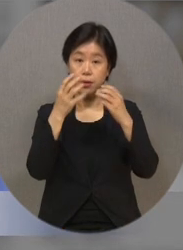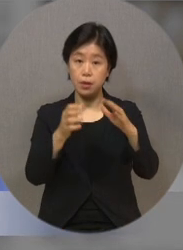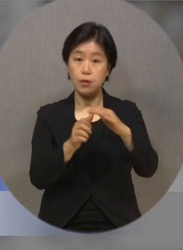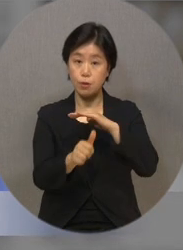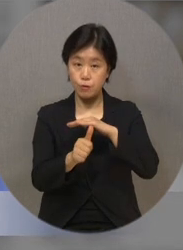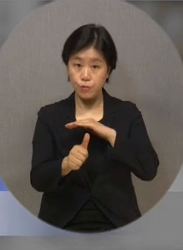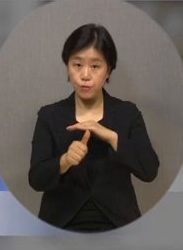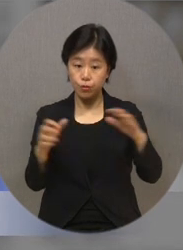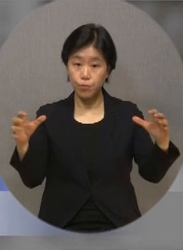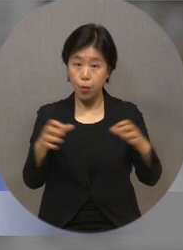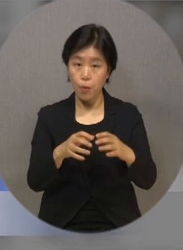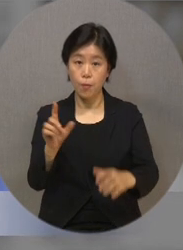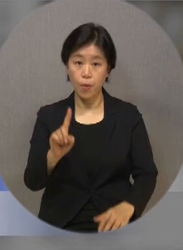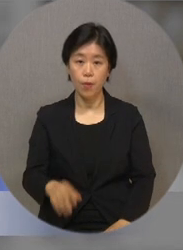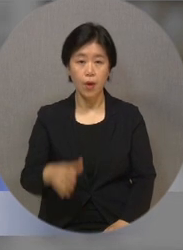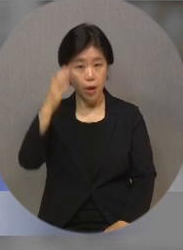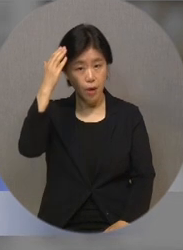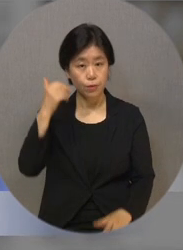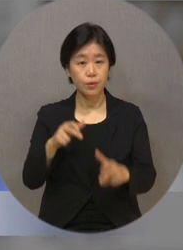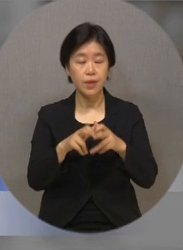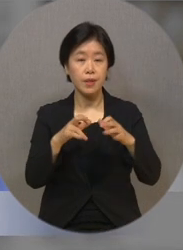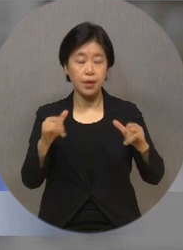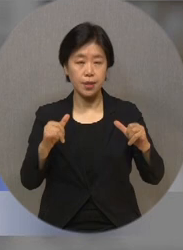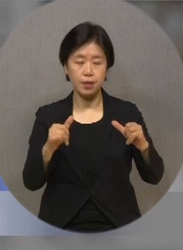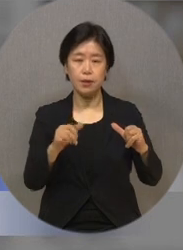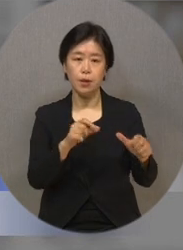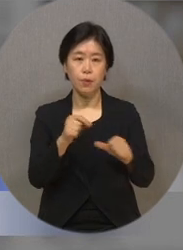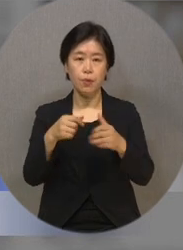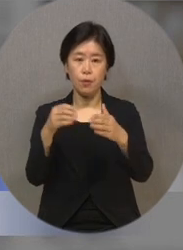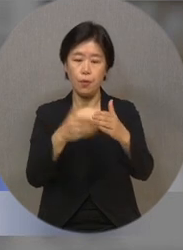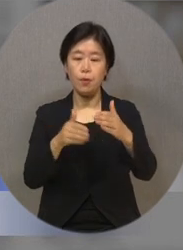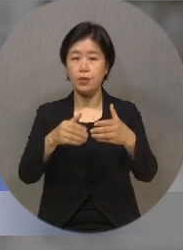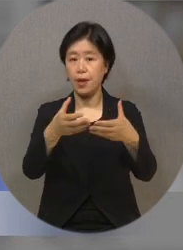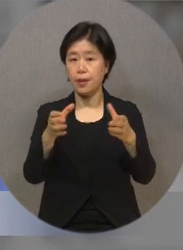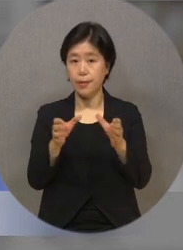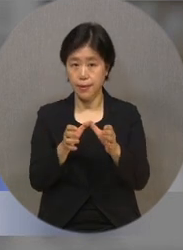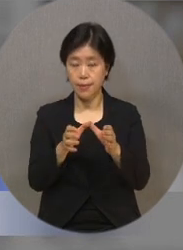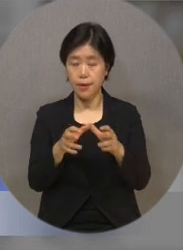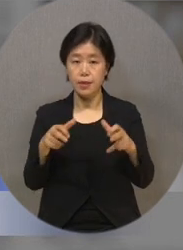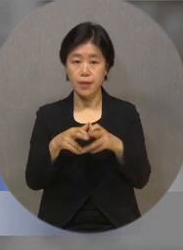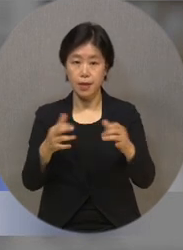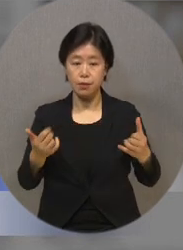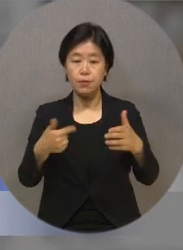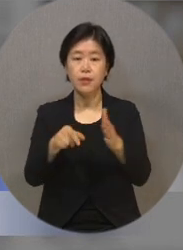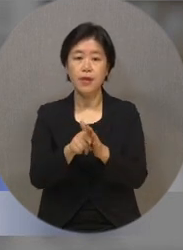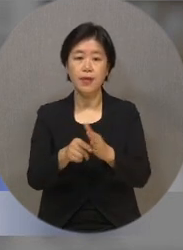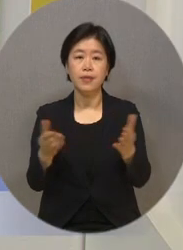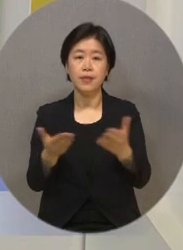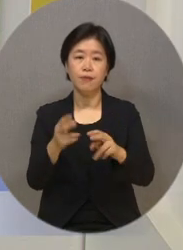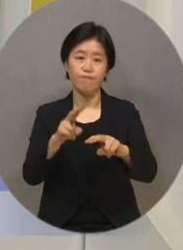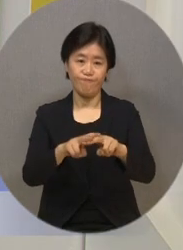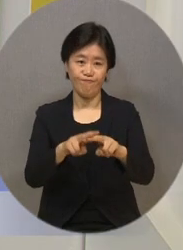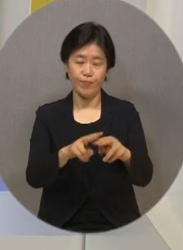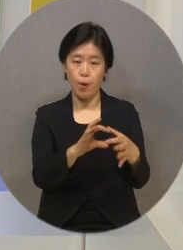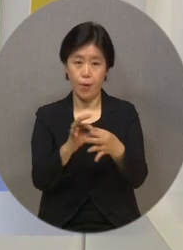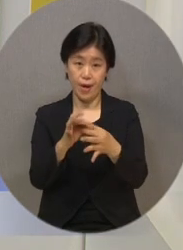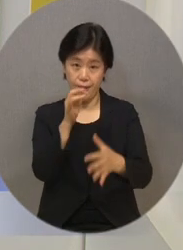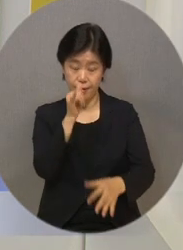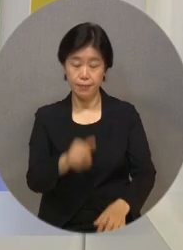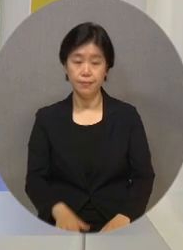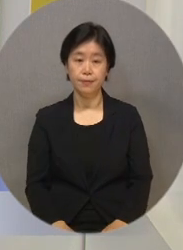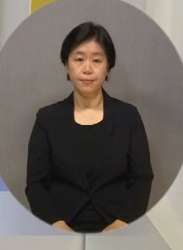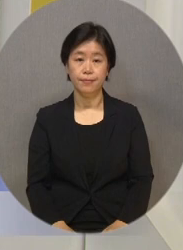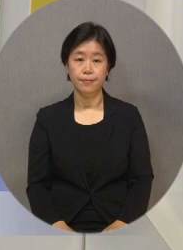공개 모집은 한국장애인고용공단의 장애인 취업지원 프로그램과 연계돼 진행됩니다 다음